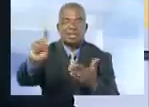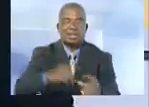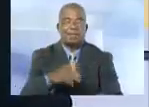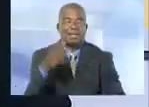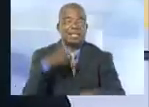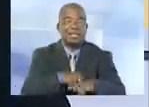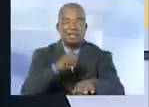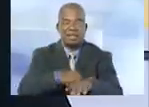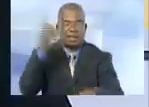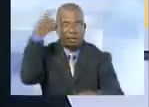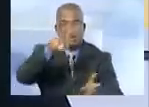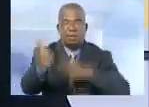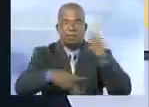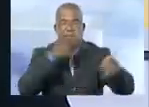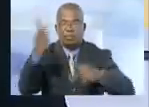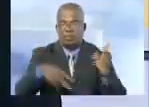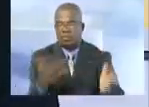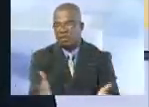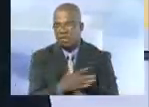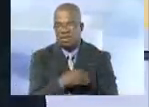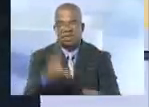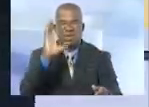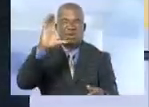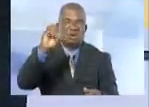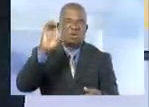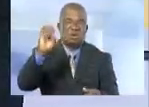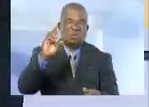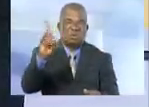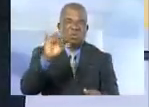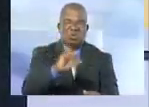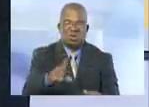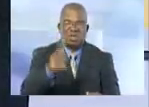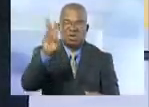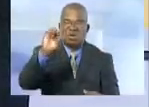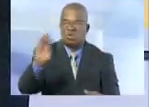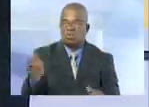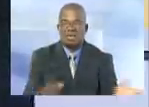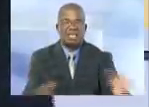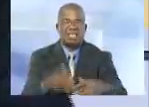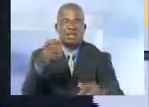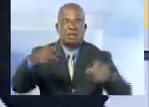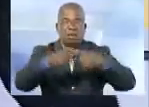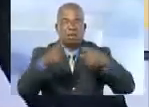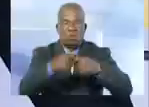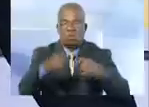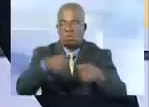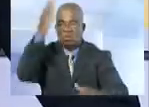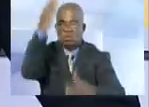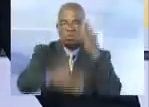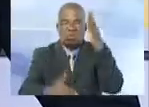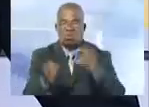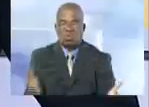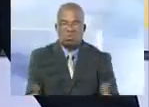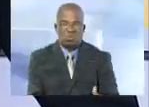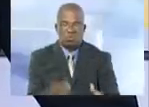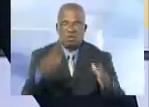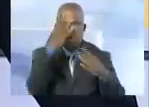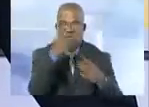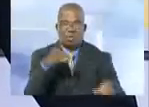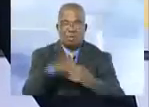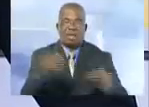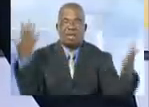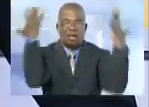des communes de Cocody et de Kumasi qui ont été privées d'électricité. La raison, la compagnie ivoirienne d'électricité l'a donnée hier